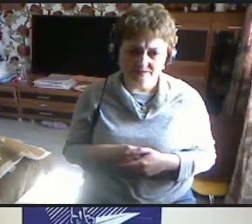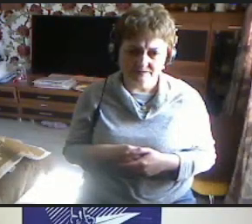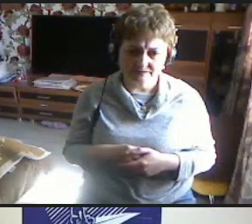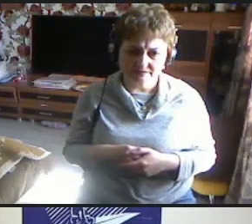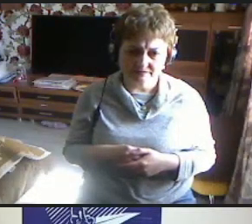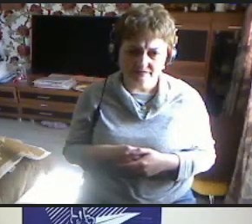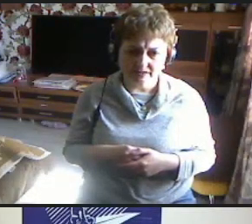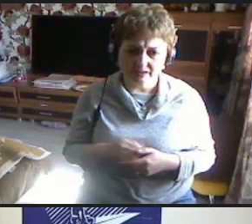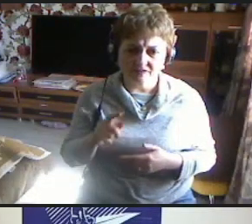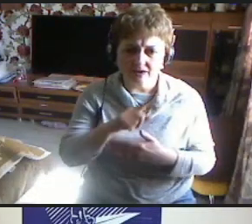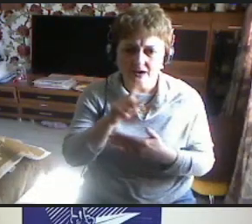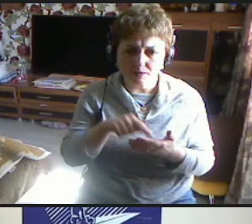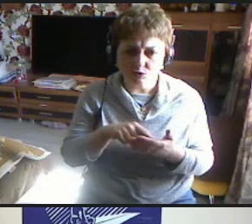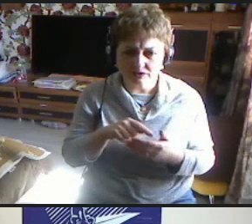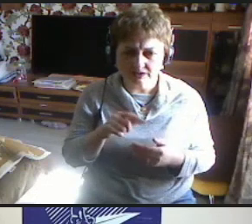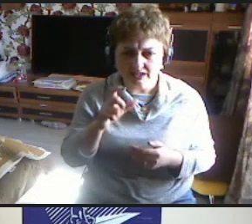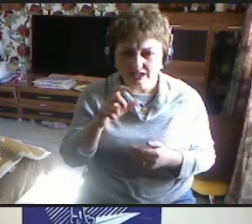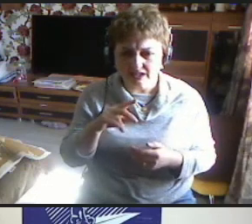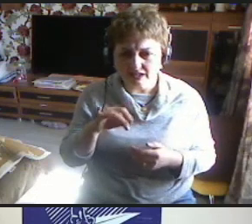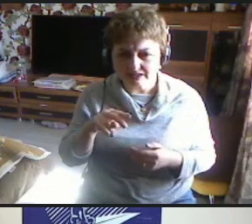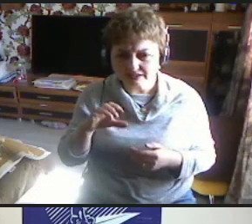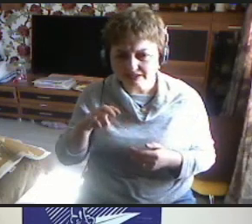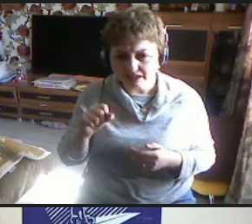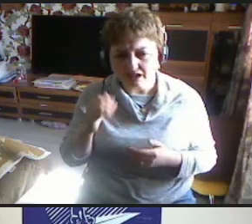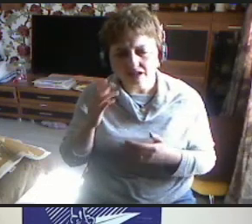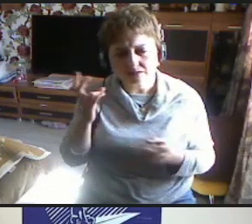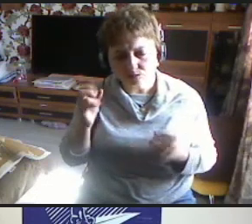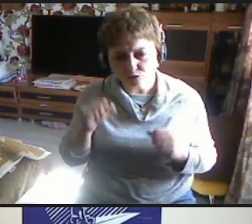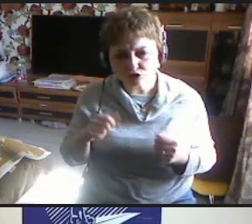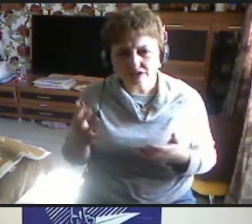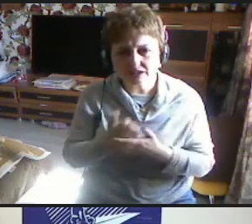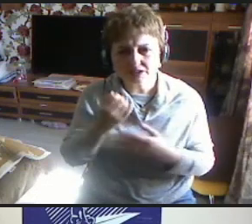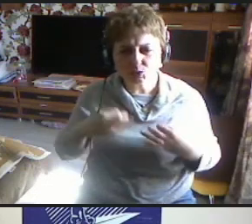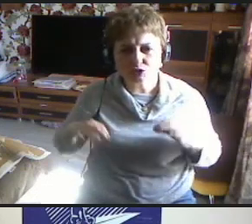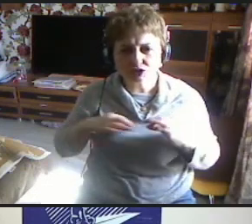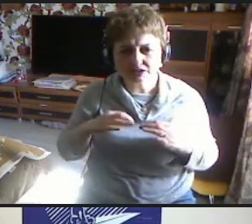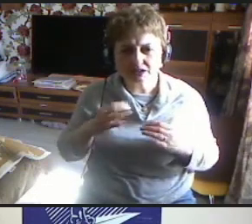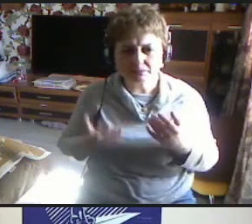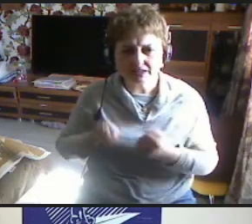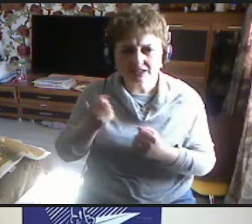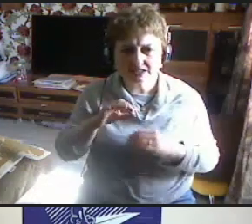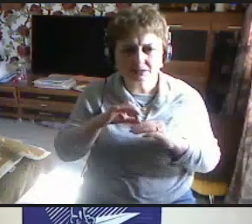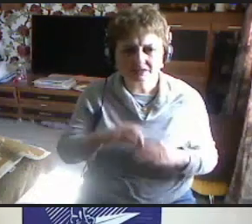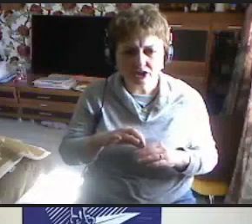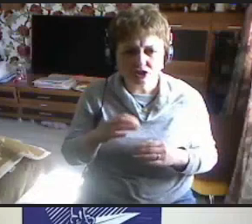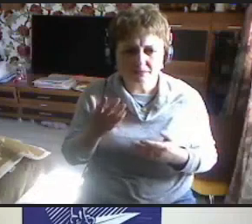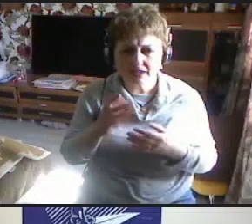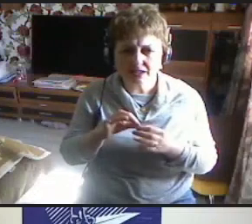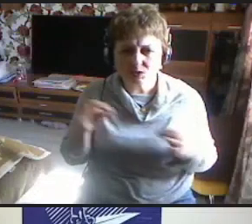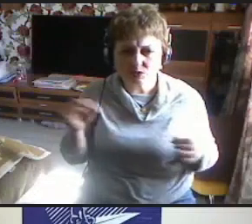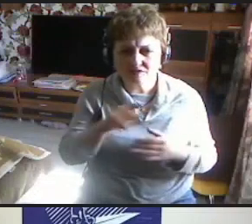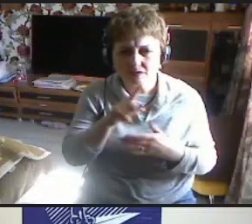Вопрос из листы. Можно ли найти юридическую поддержку, сопровождение по некоторым тонким вопросам, например, в